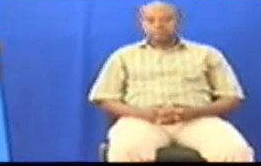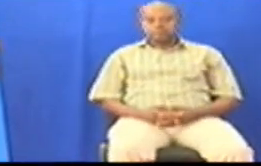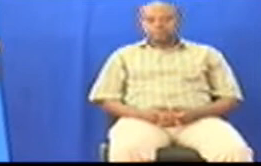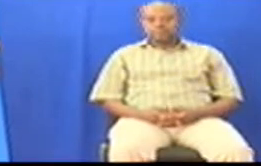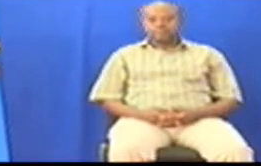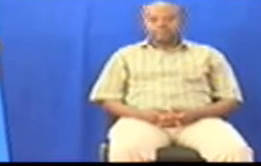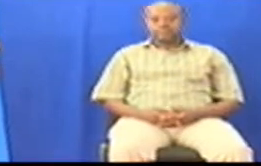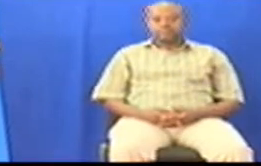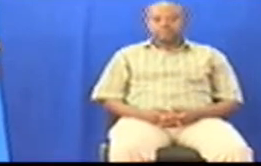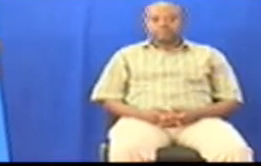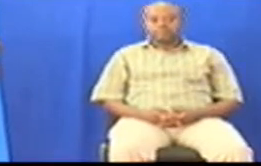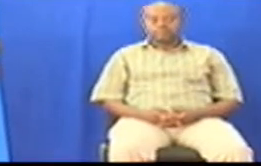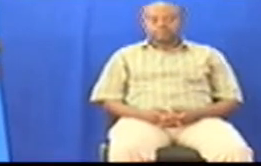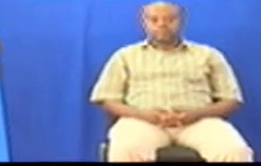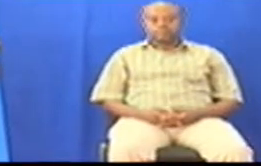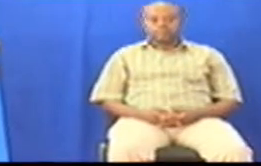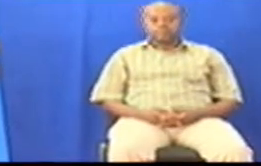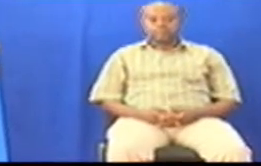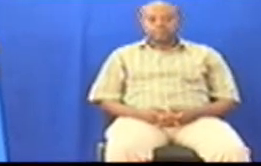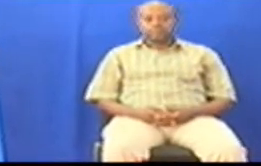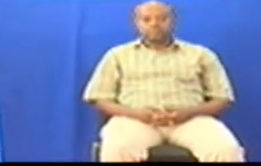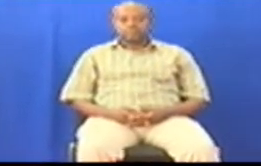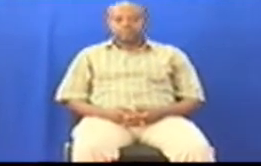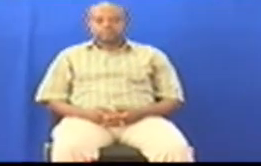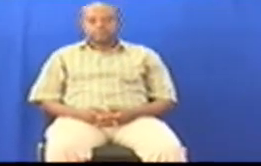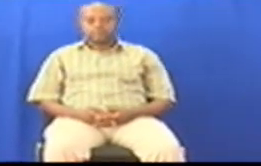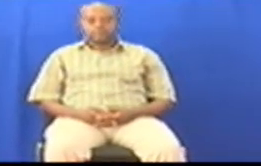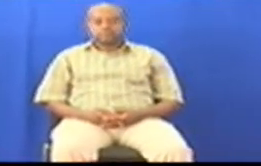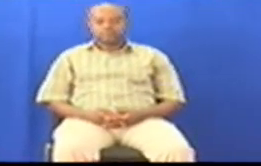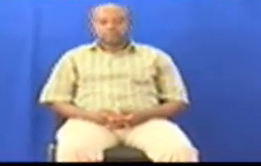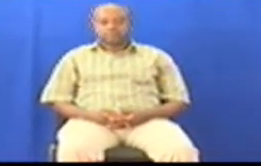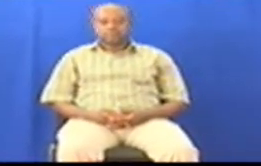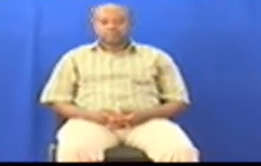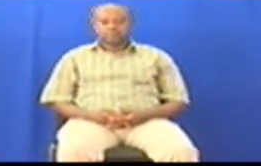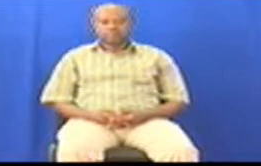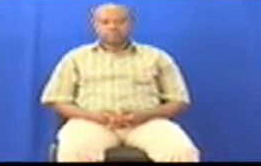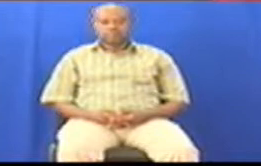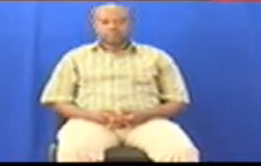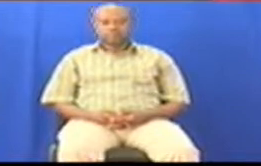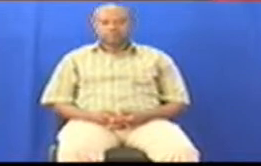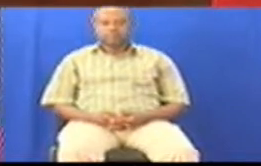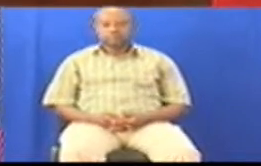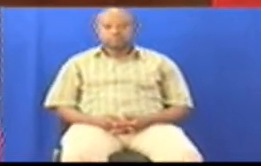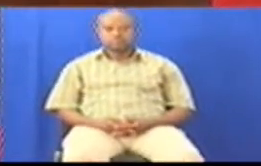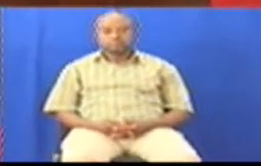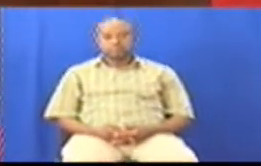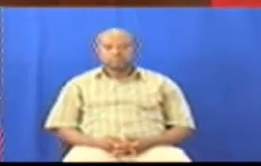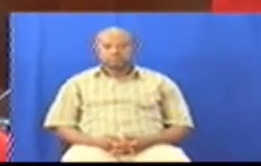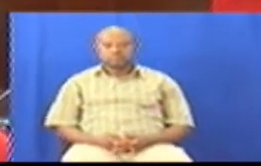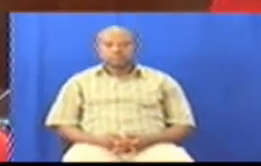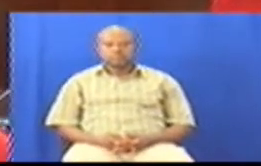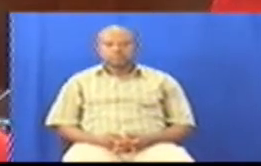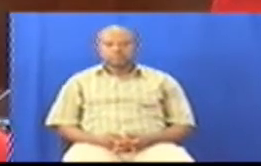anaweza asinawe maji lakini ikiwa na sanitizer itamsaidia zaidi katika kushikashika vitabu na mambo mbalimbali hapa ofisini,